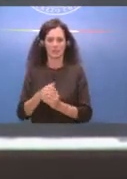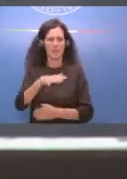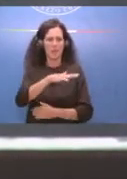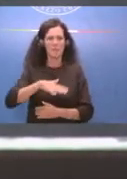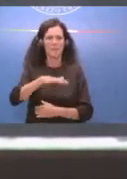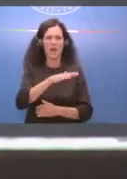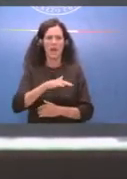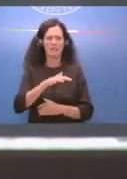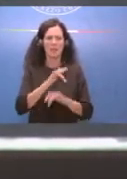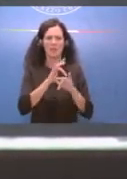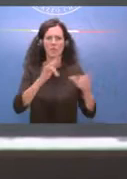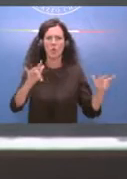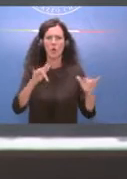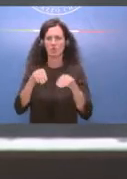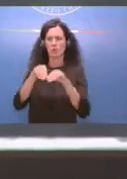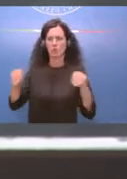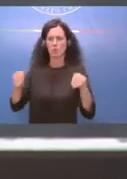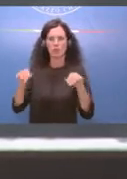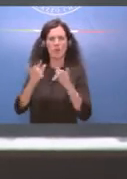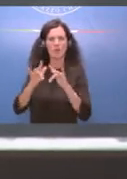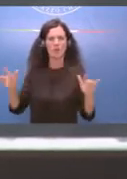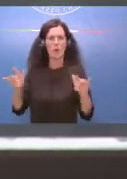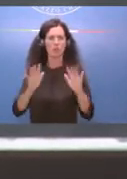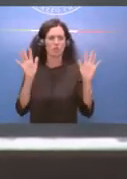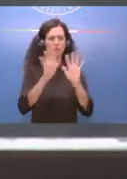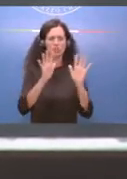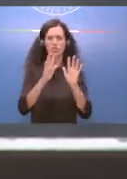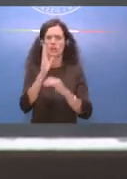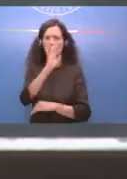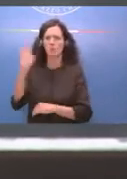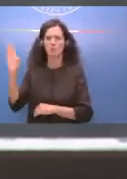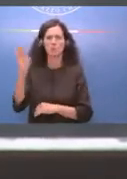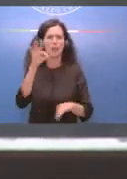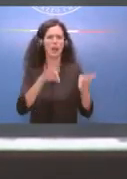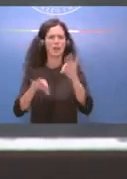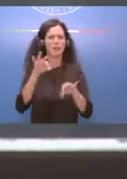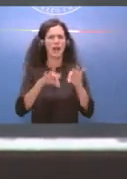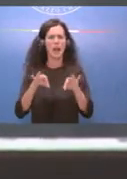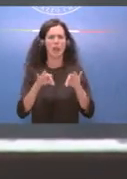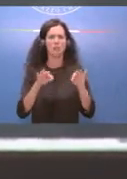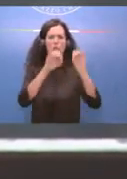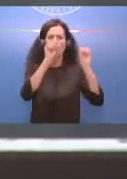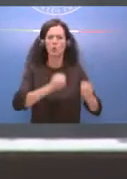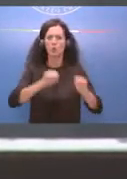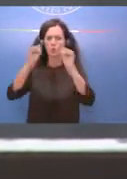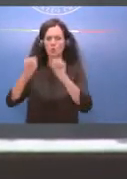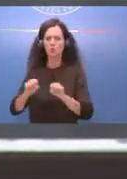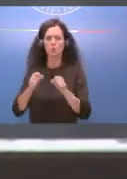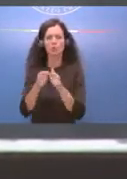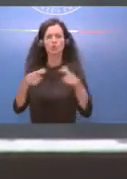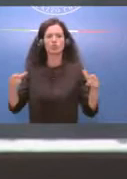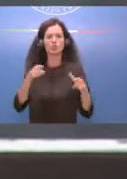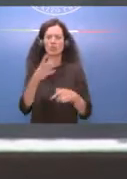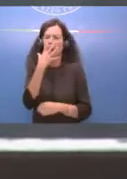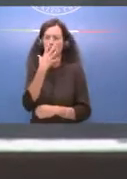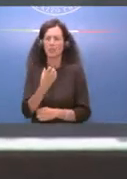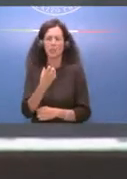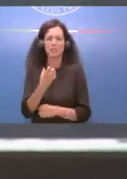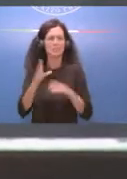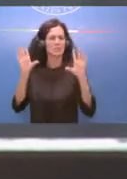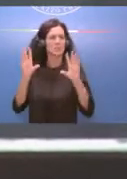musei vuoti chiusi come cinema i teatri le biblioteche hanno reso ai nostri città tristi come spente